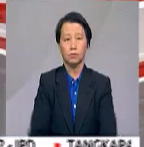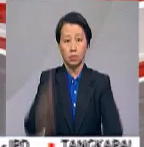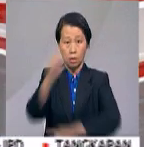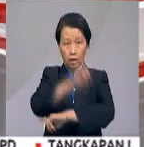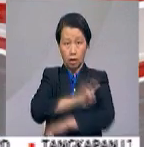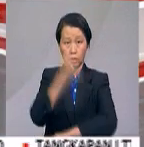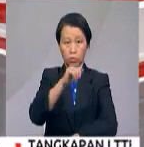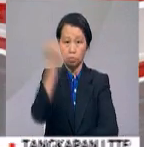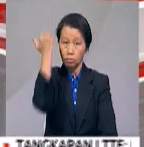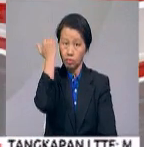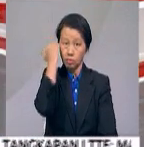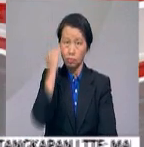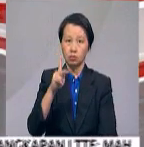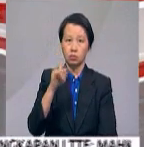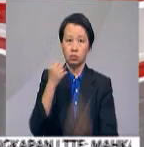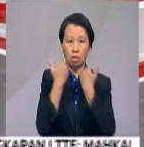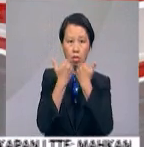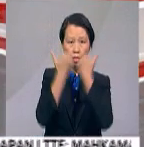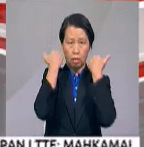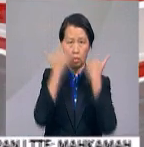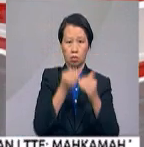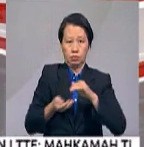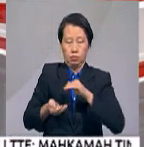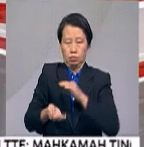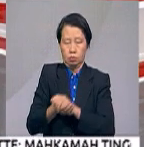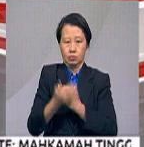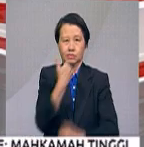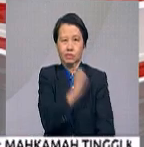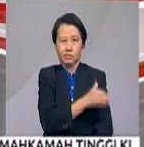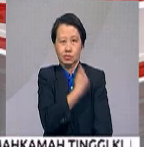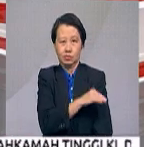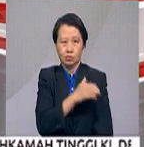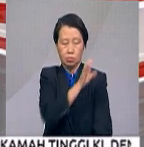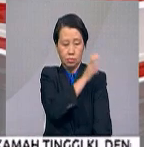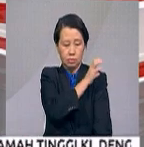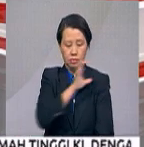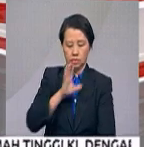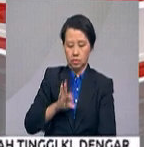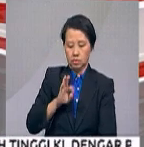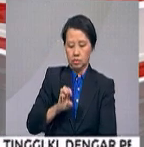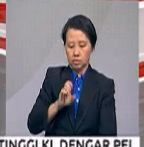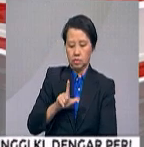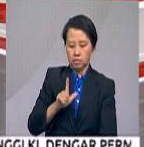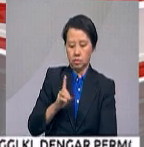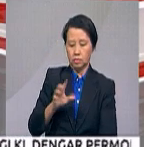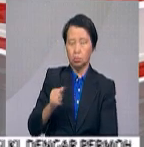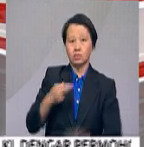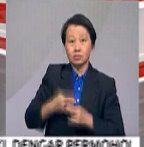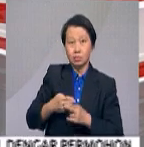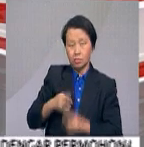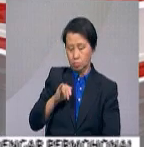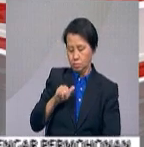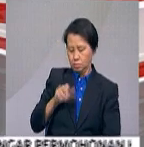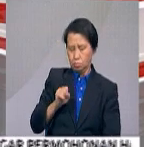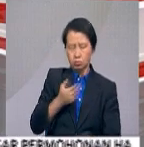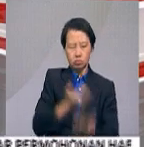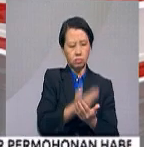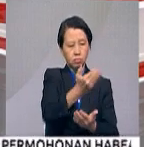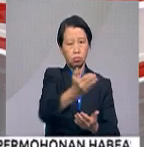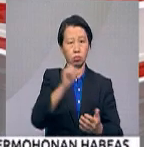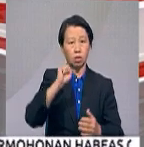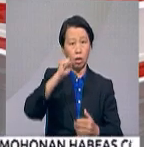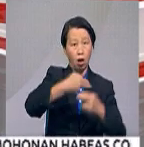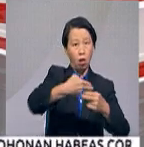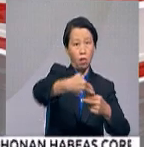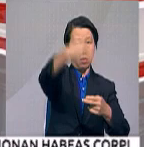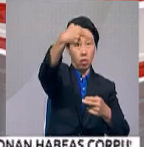Hari ke-10, pembicaraan kes pecah amanah dan rasuah bekas pengerusi Felda Tan Sri Muhammad Isa Samad berhubung pembelian Merdeka